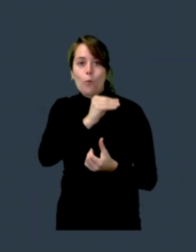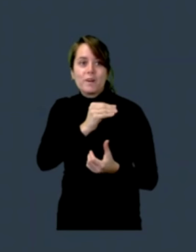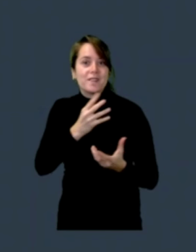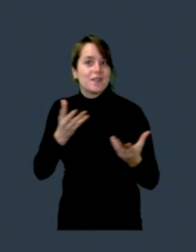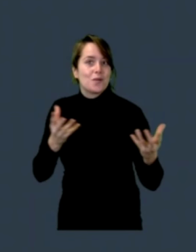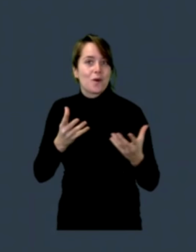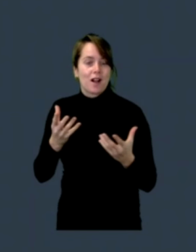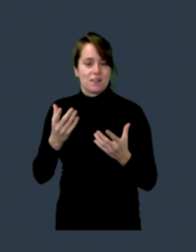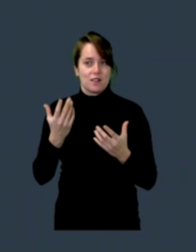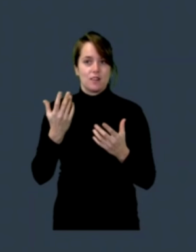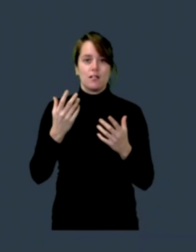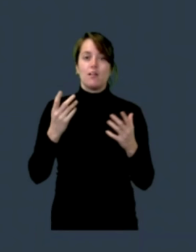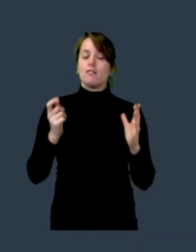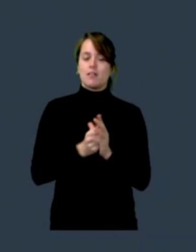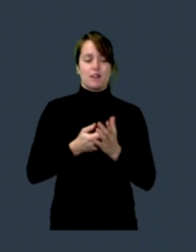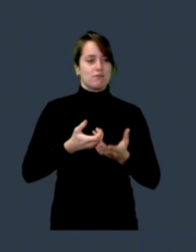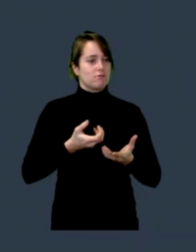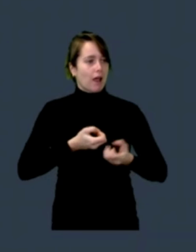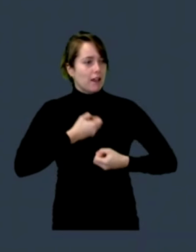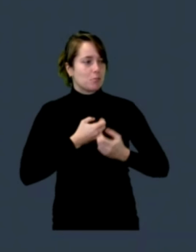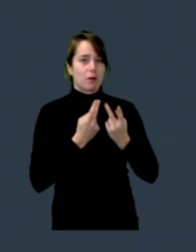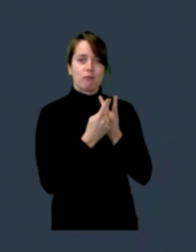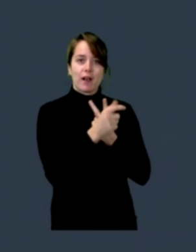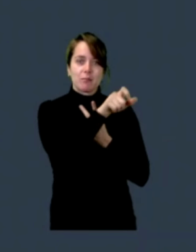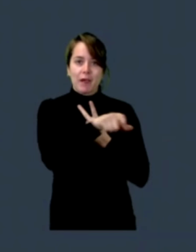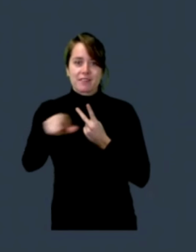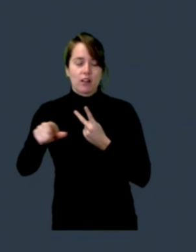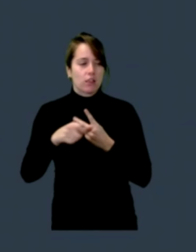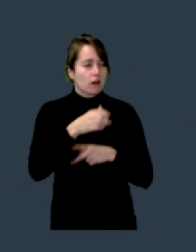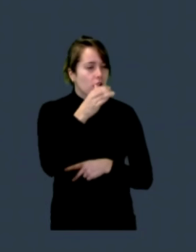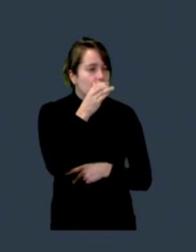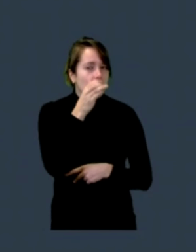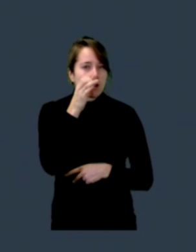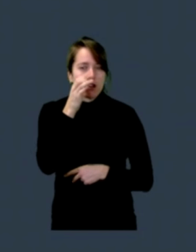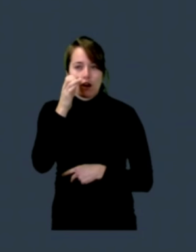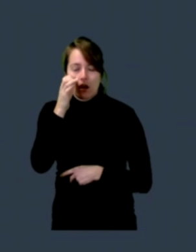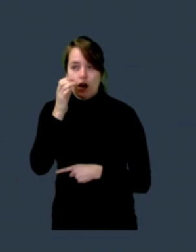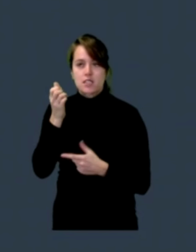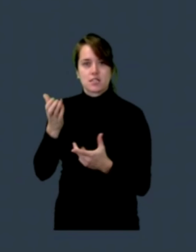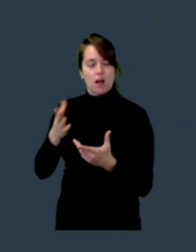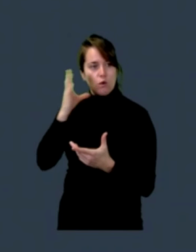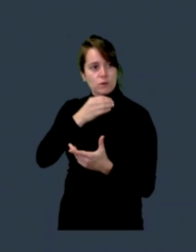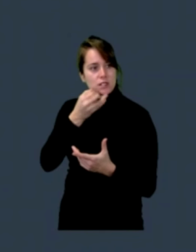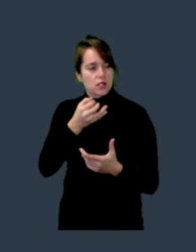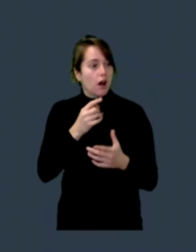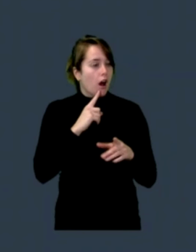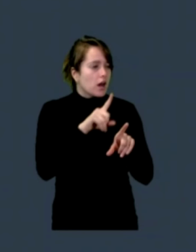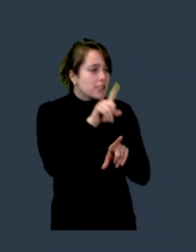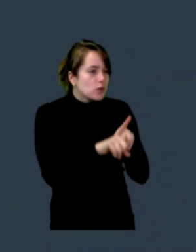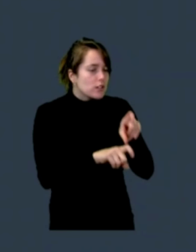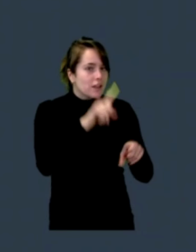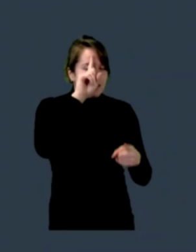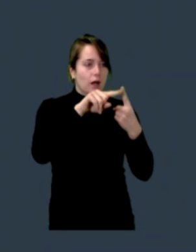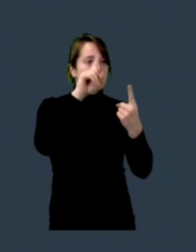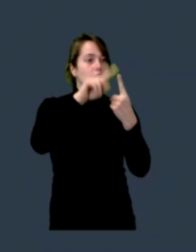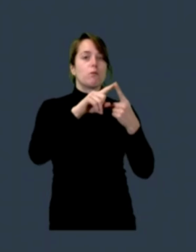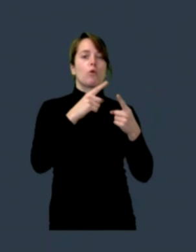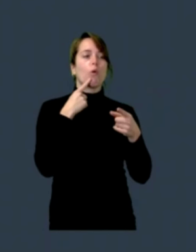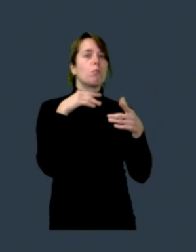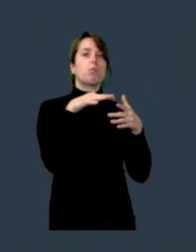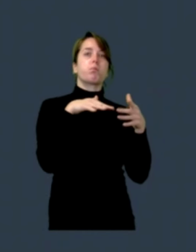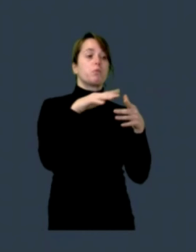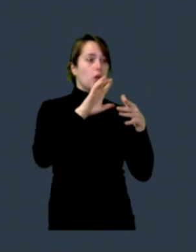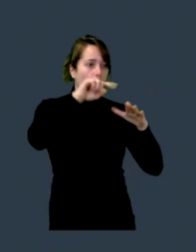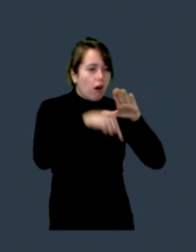à ses interlocuteurs. La façon dont il aimait leur poser des questions pour creuser des sujets. Lui qui, jusqu'à la fin de sa vie,